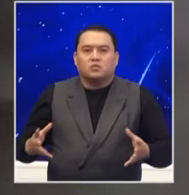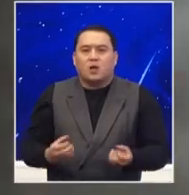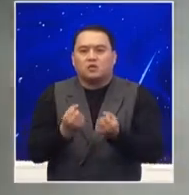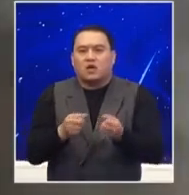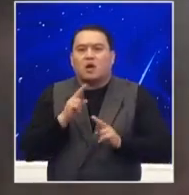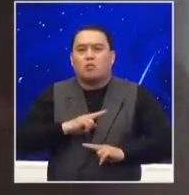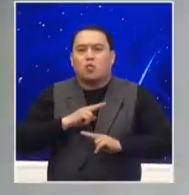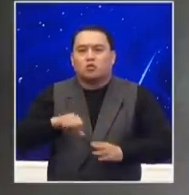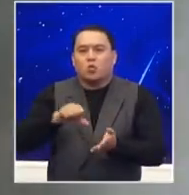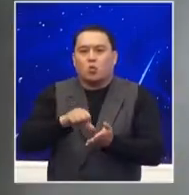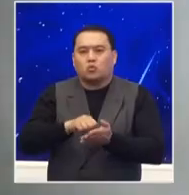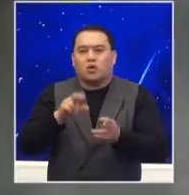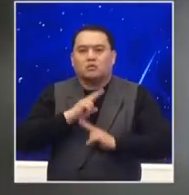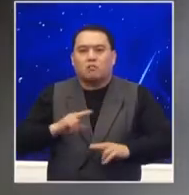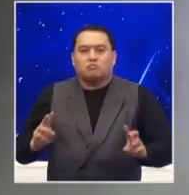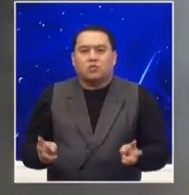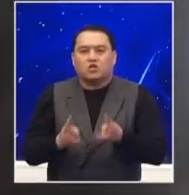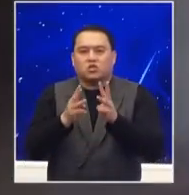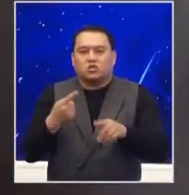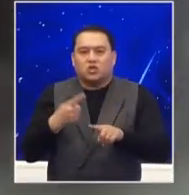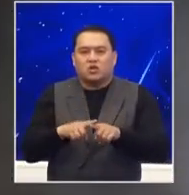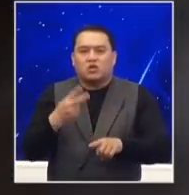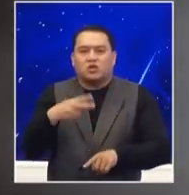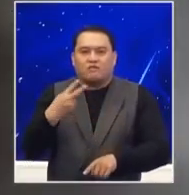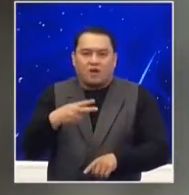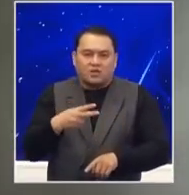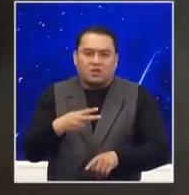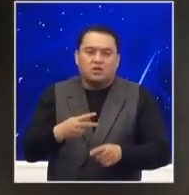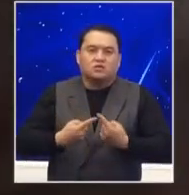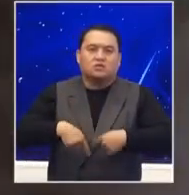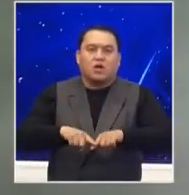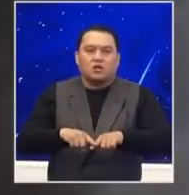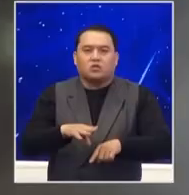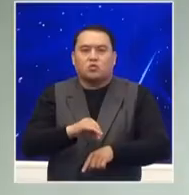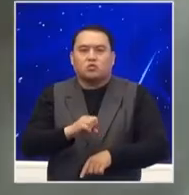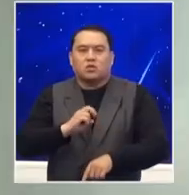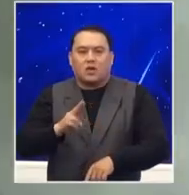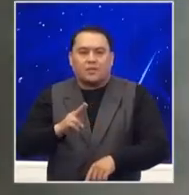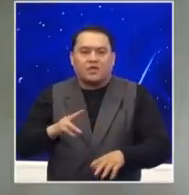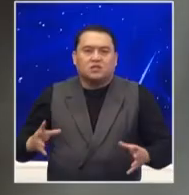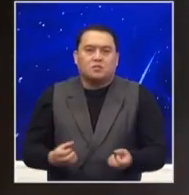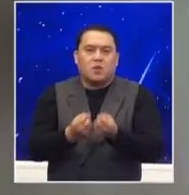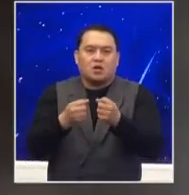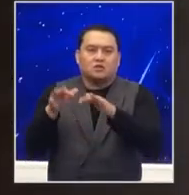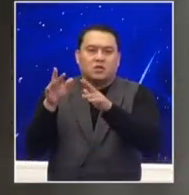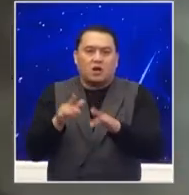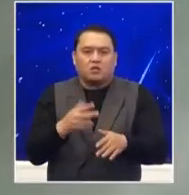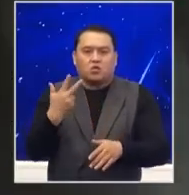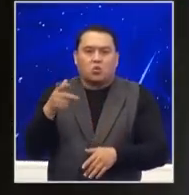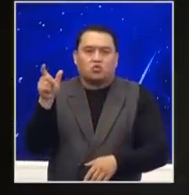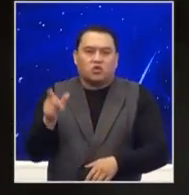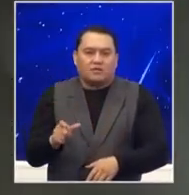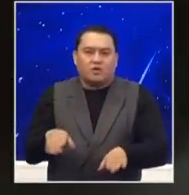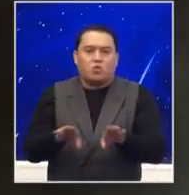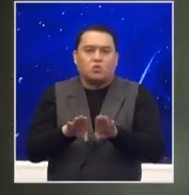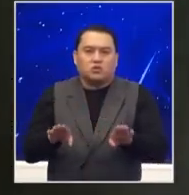аварийно-спасательной работе приняли участие сотрудники пожарной части номер 20 станции Достык. Они спасли из снежного плена 3 человек